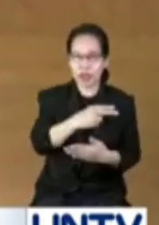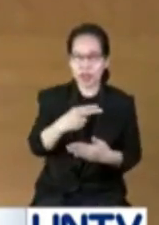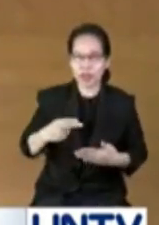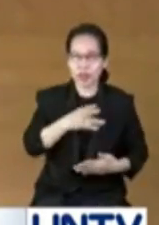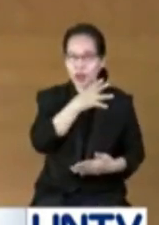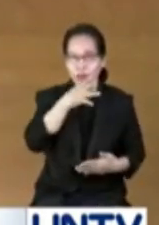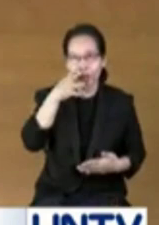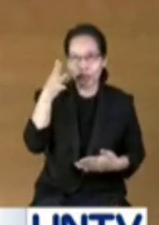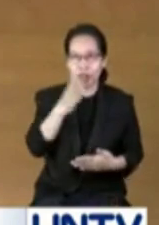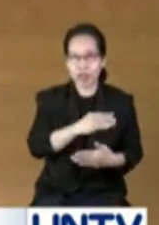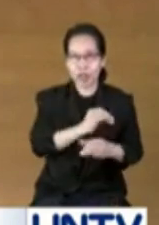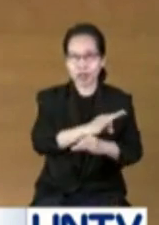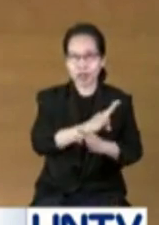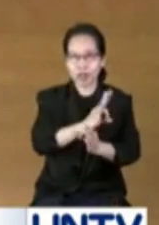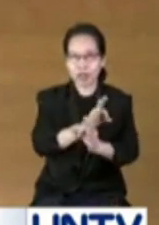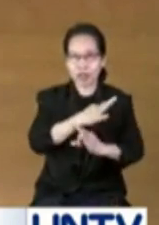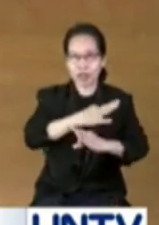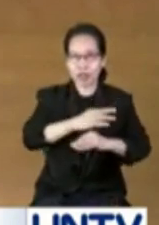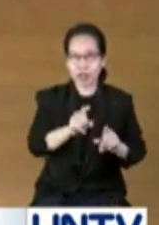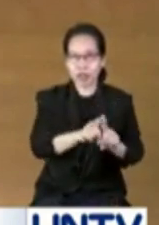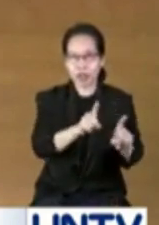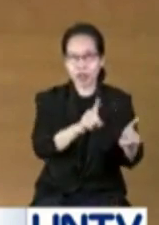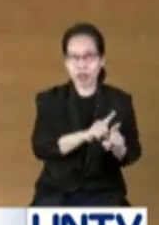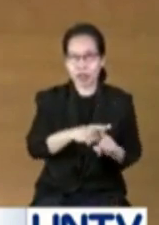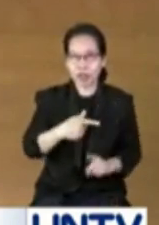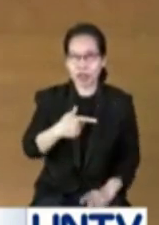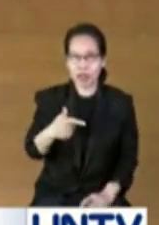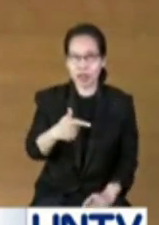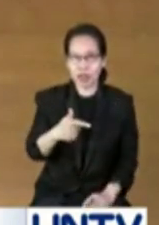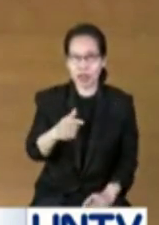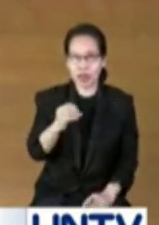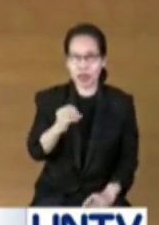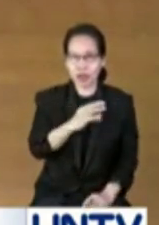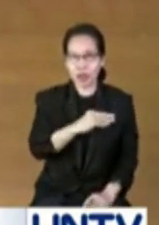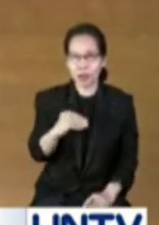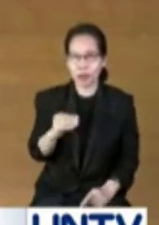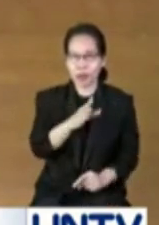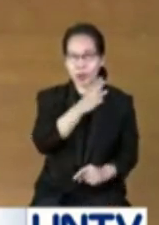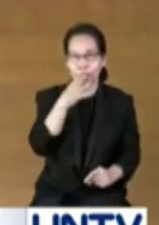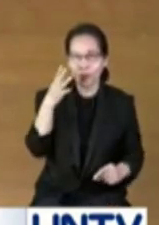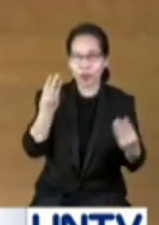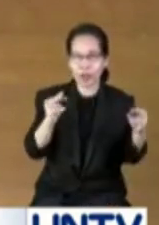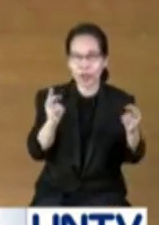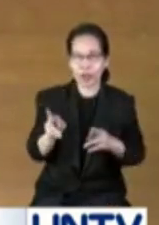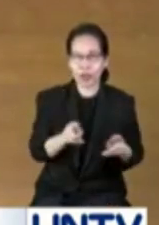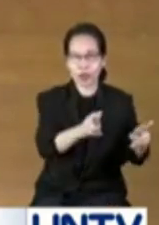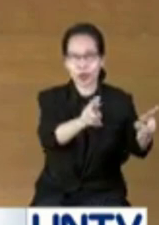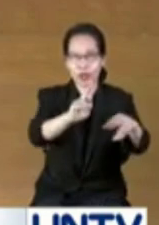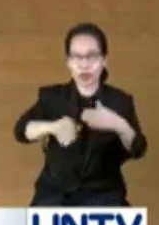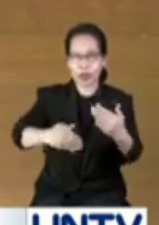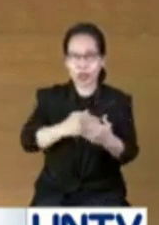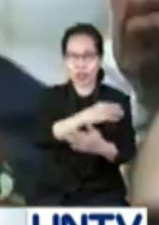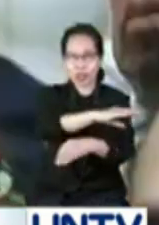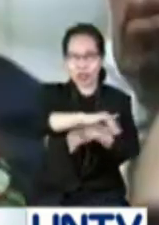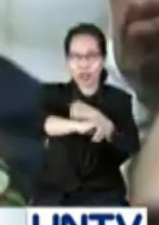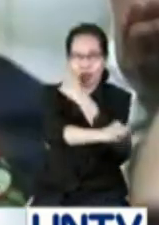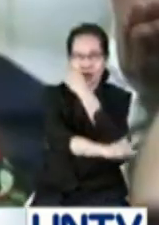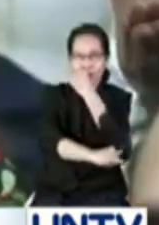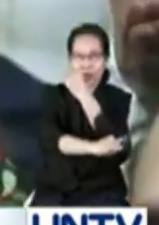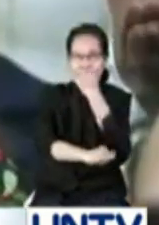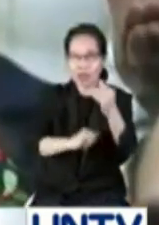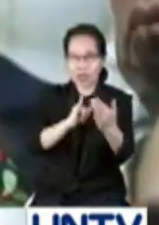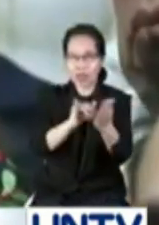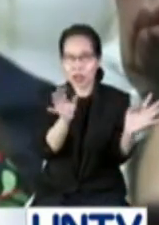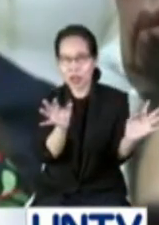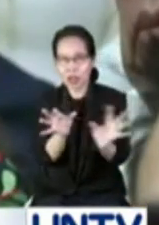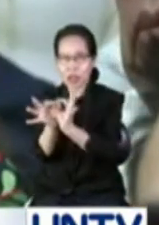Inayos natin ang geo-agri map ng mga farm-to-market roads ng buong bansa upang maidugtong mabuti ang